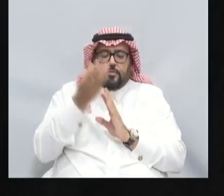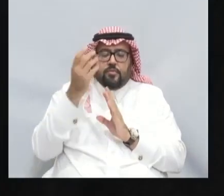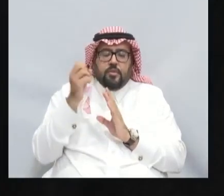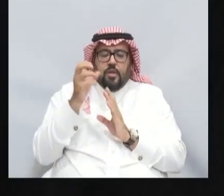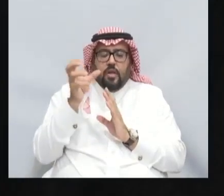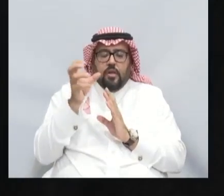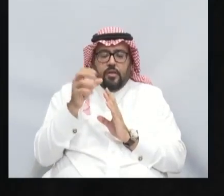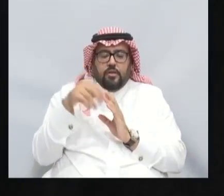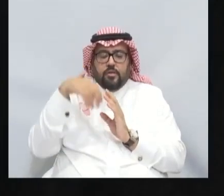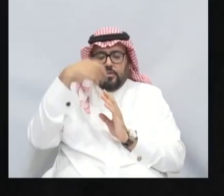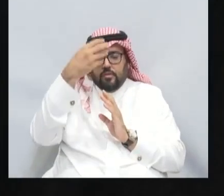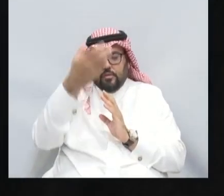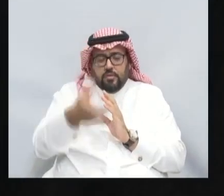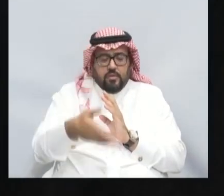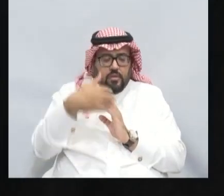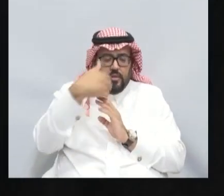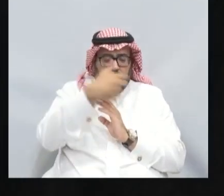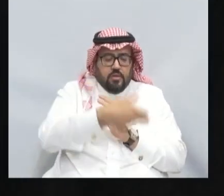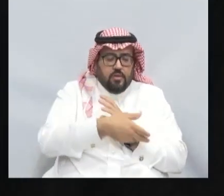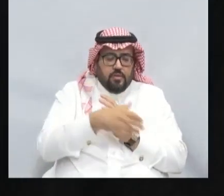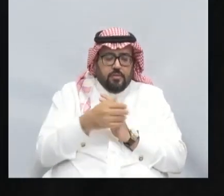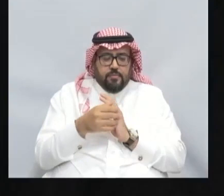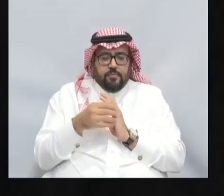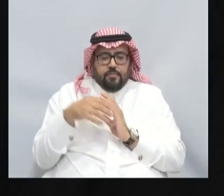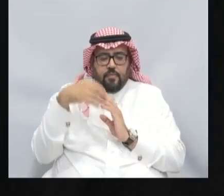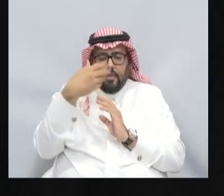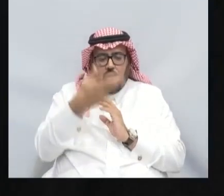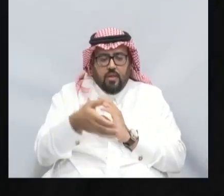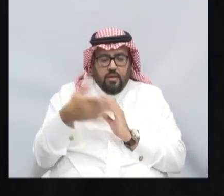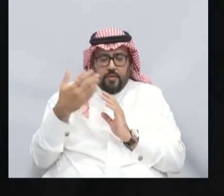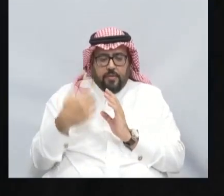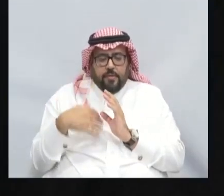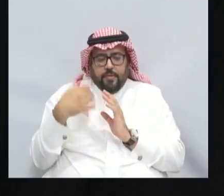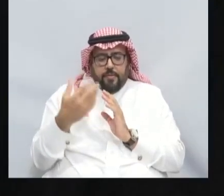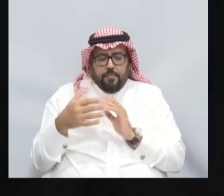الصخرية، ثم تبرد هذه المقذوفات الصخرية، ثم ترجع مرة أخرى